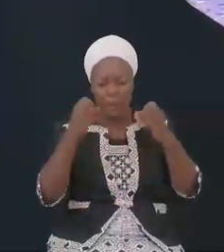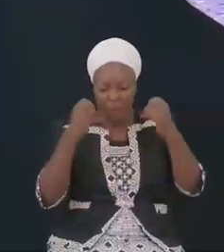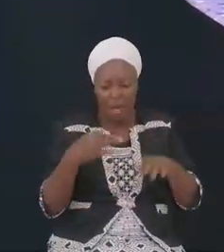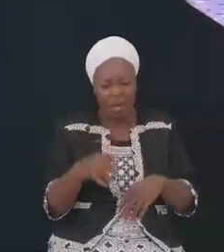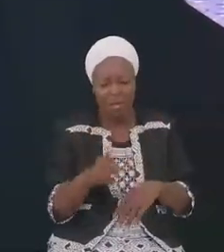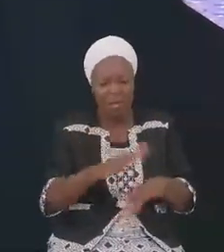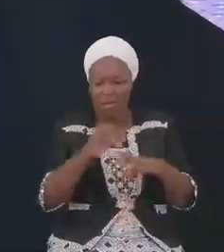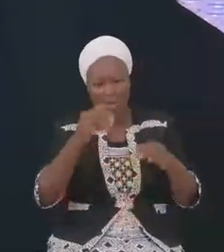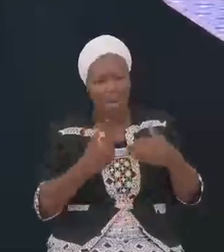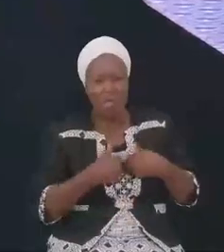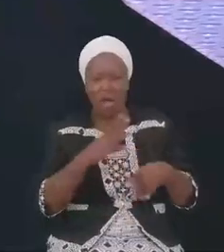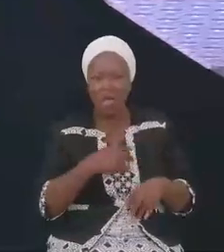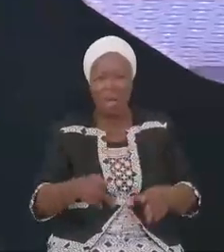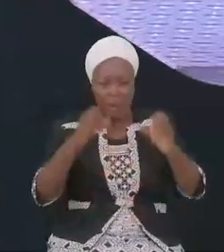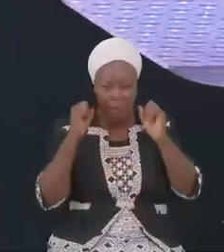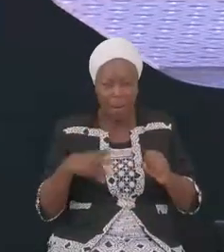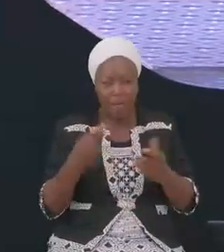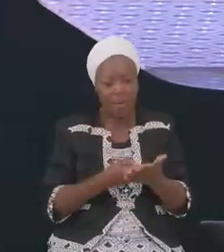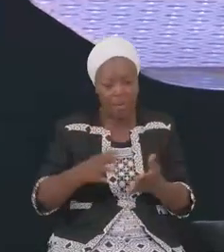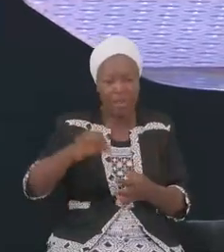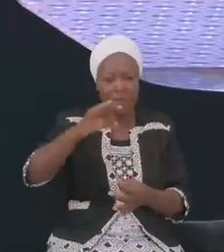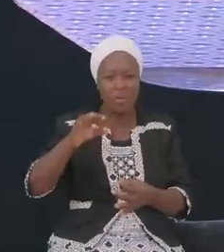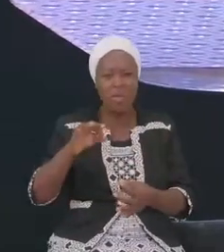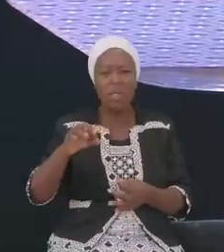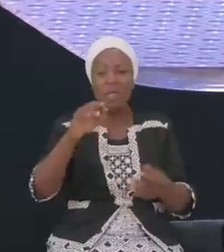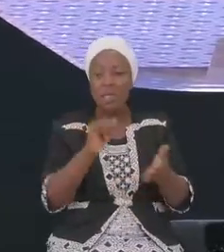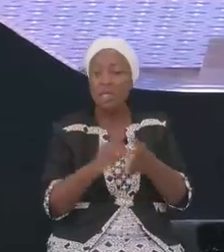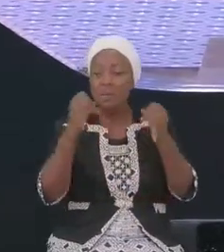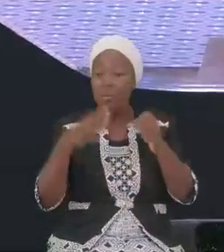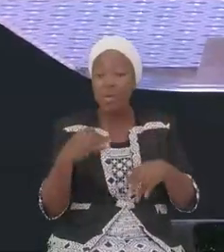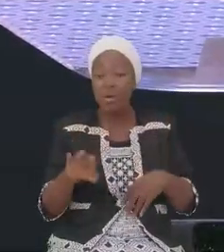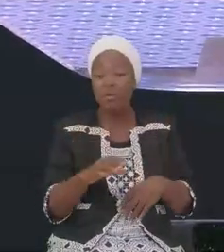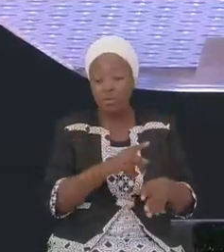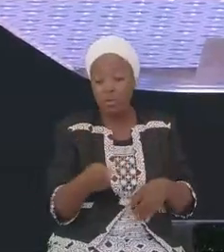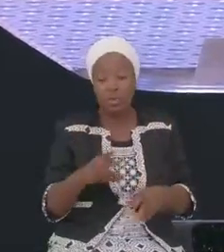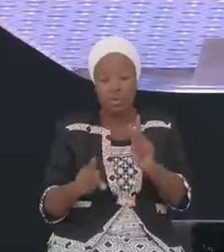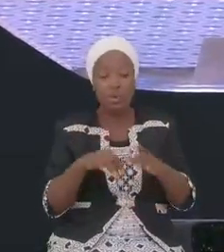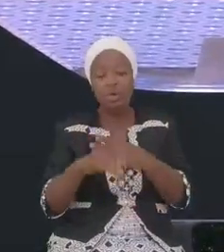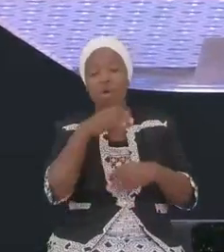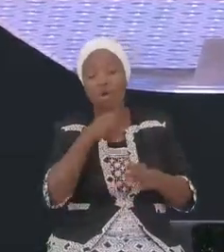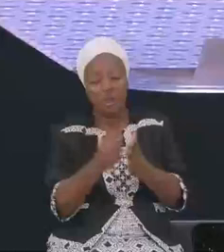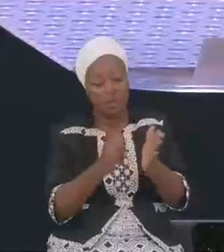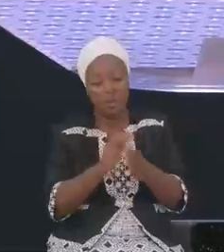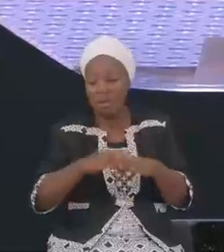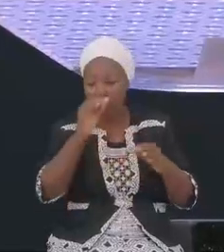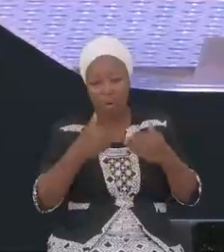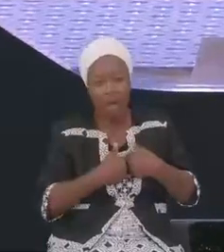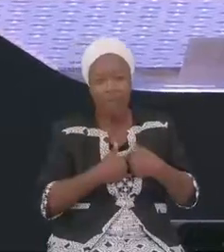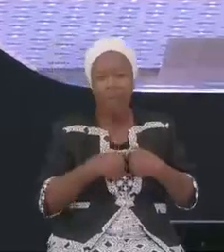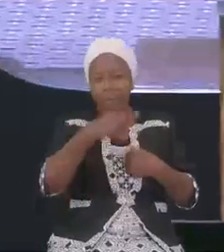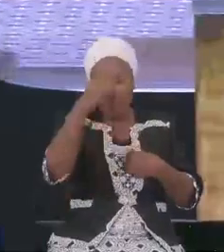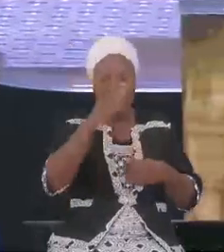pas, et la puissance du Saint-Esprit, que plusieurs de ces gens dans l'Ancien Testament n'avaient pas, parce que